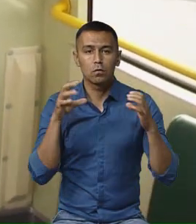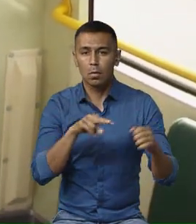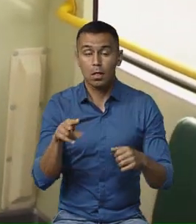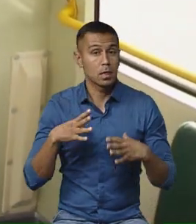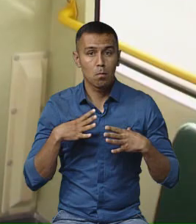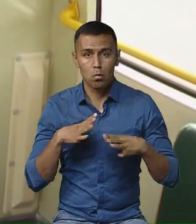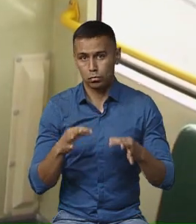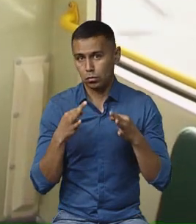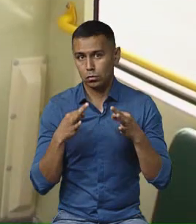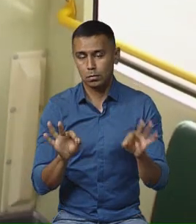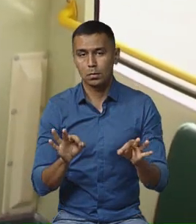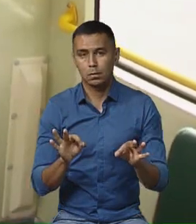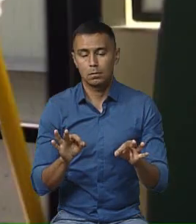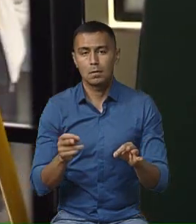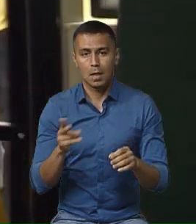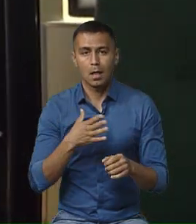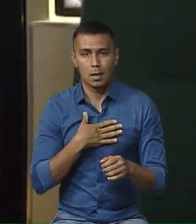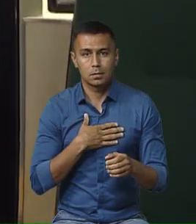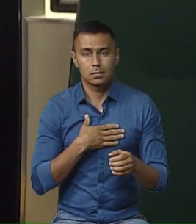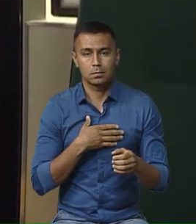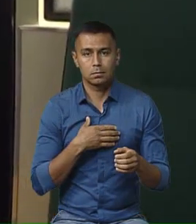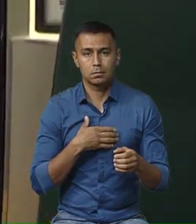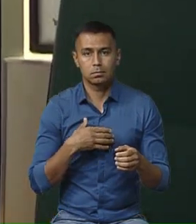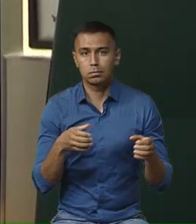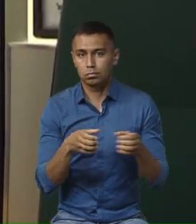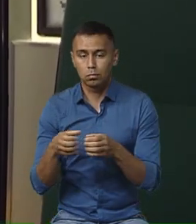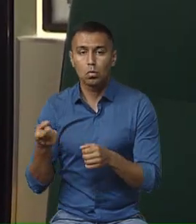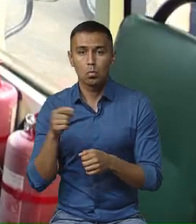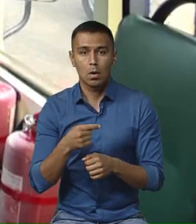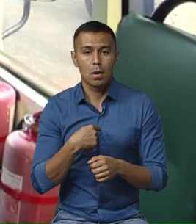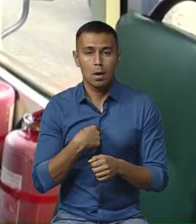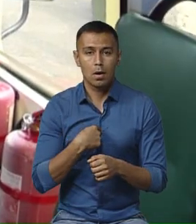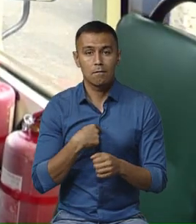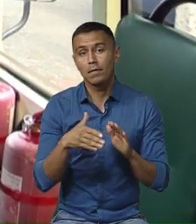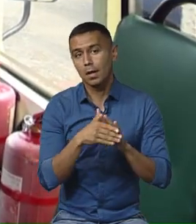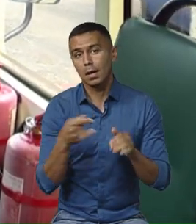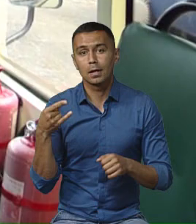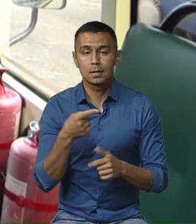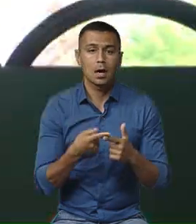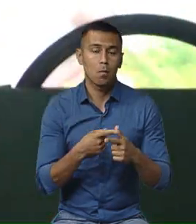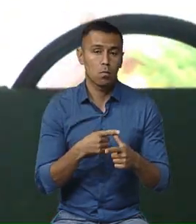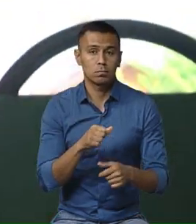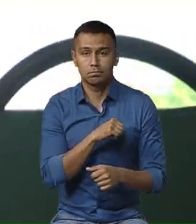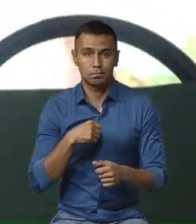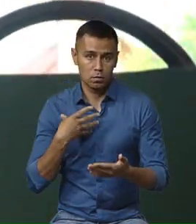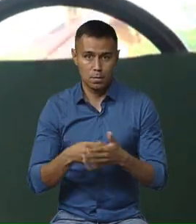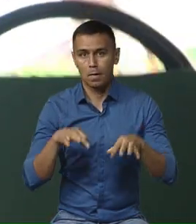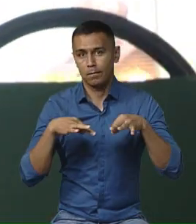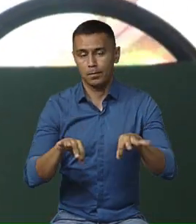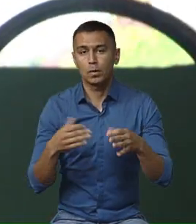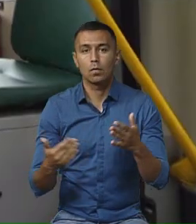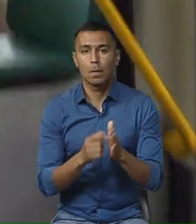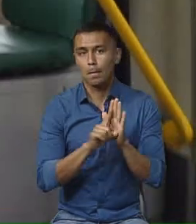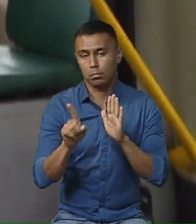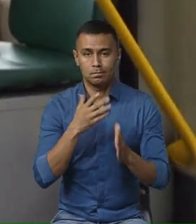було доступних для маломобільних категорій населення. Тому їздила або таксі, або якось так своїм ходом. Новим